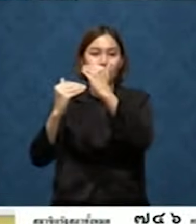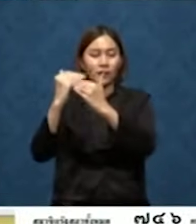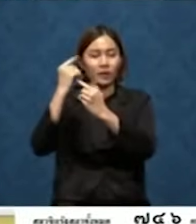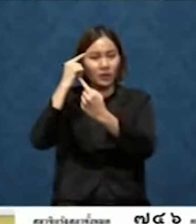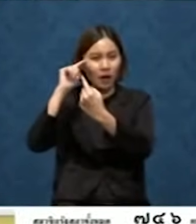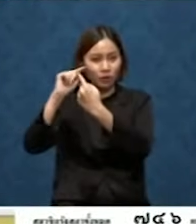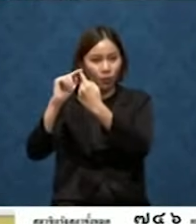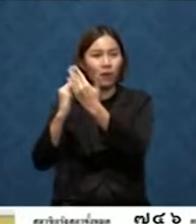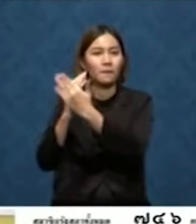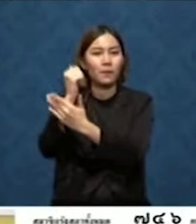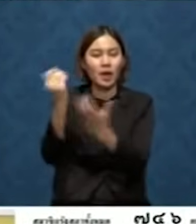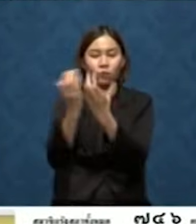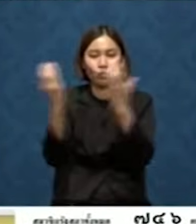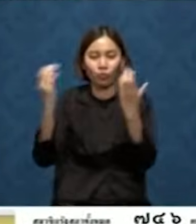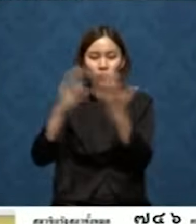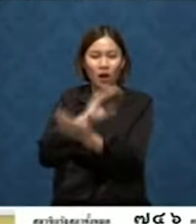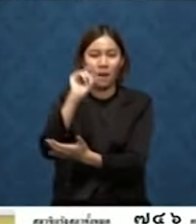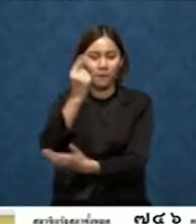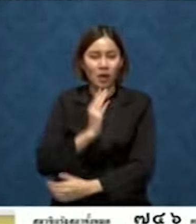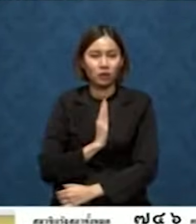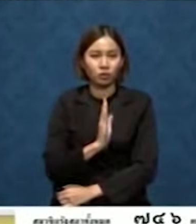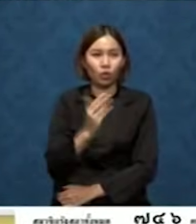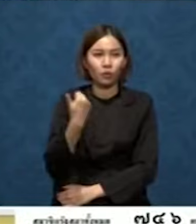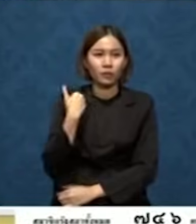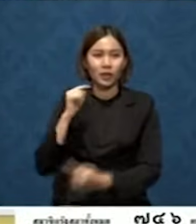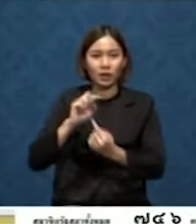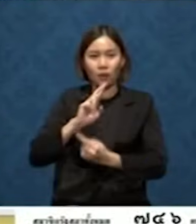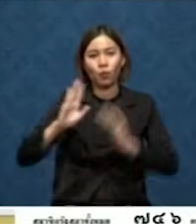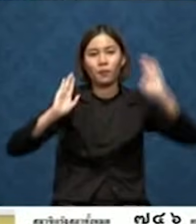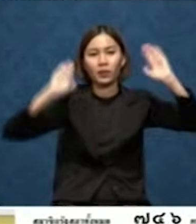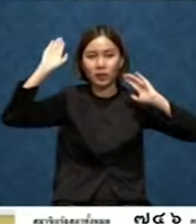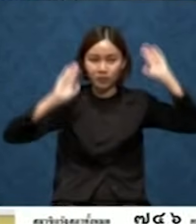ของการมีรัฐธรรมนูญฉบับใหม่ที่มีความชอบธรรมทางประชาธิปไตย